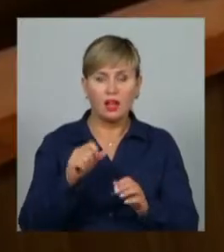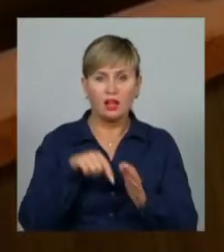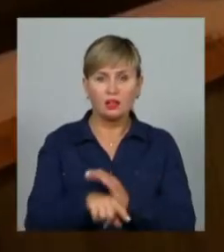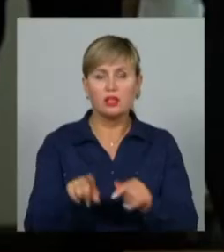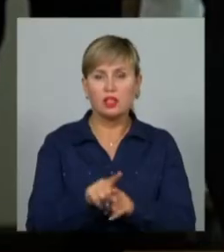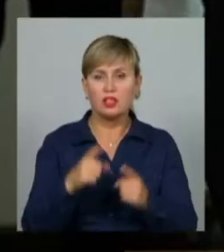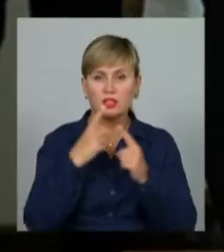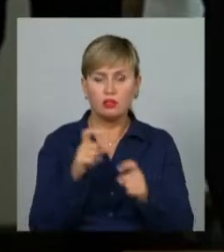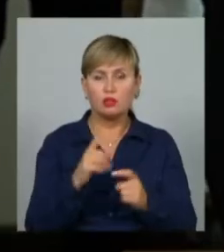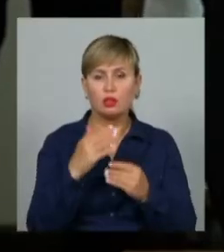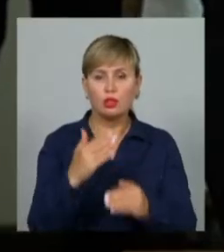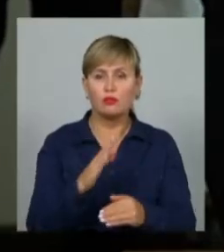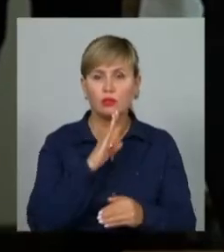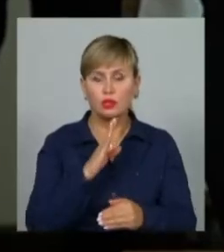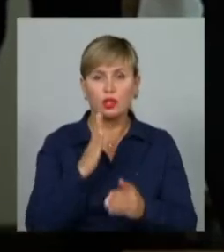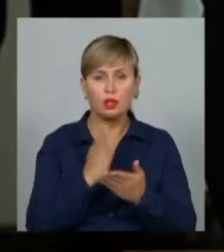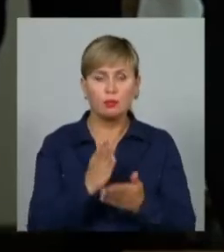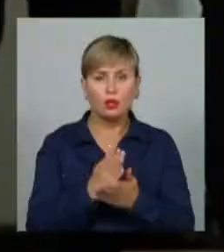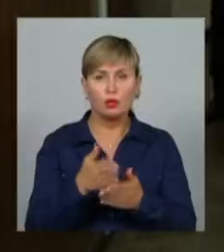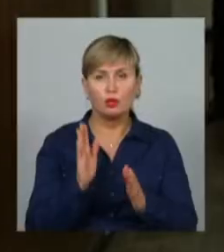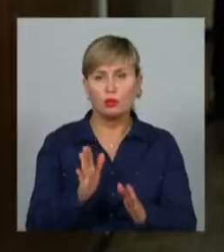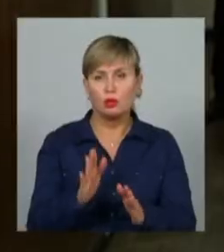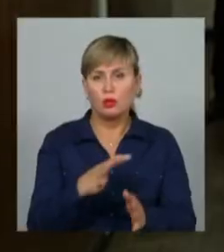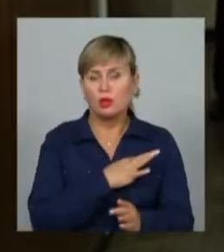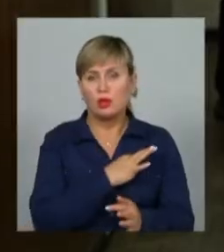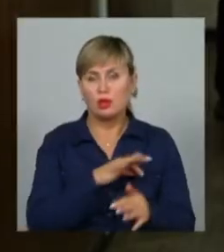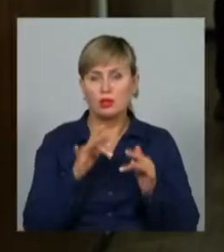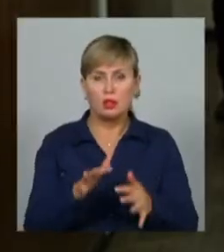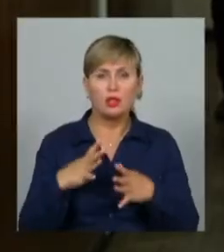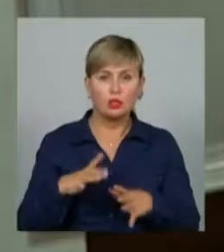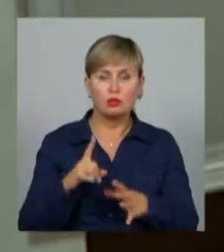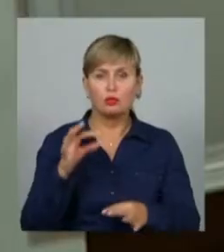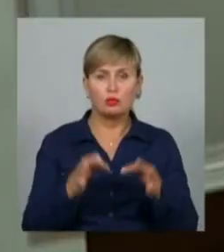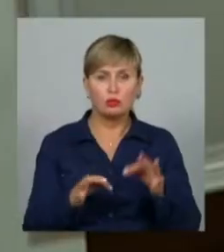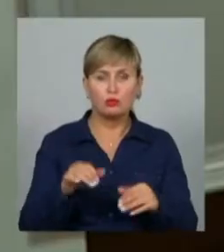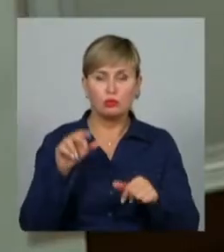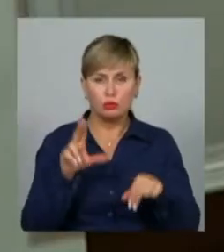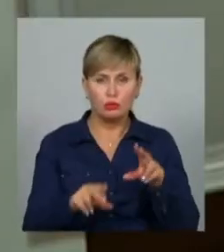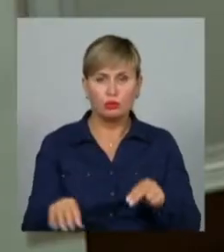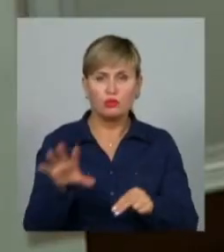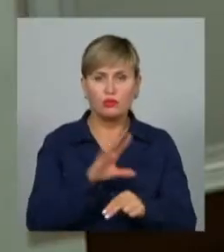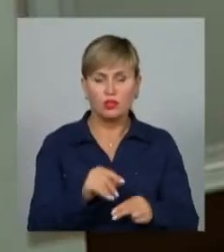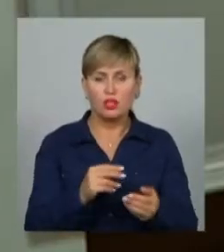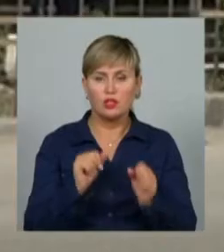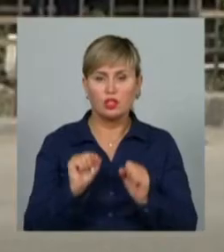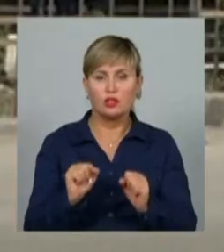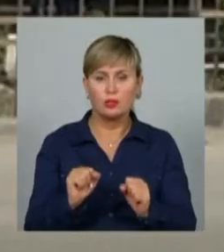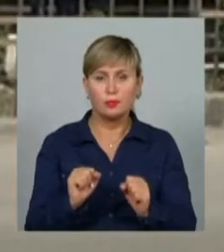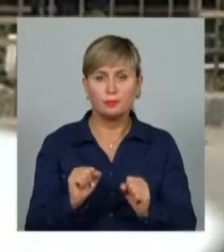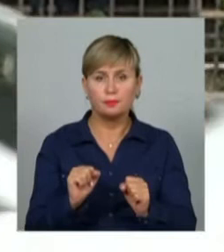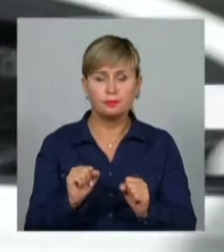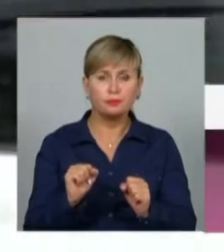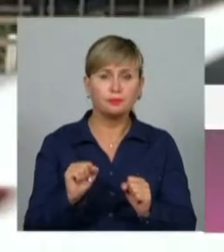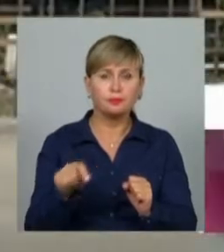также заявил, что его подзащитная имеет лишь косвенное отношение к этому делу. Он надеется, что суд учтет все аргументы защиты. Те моменты, которые